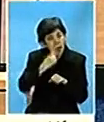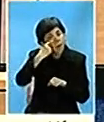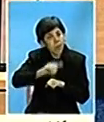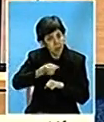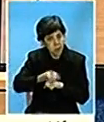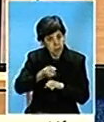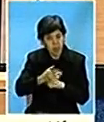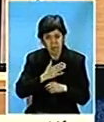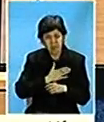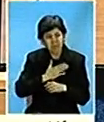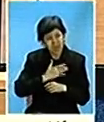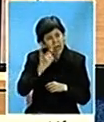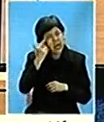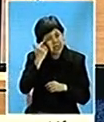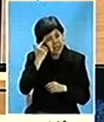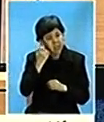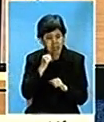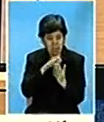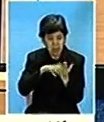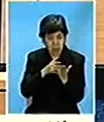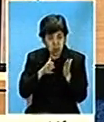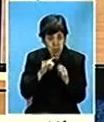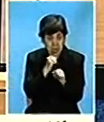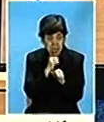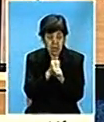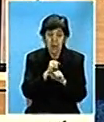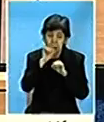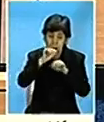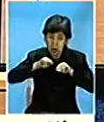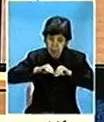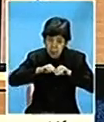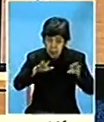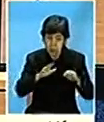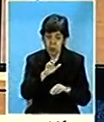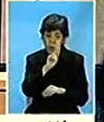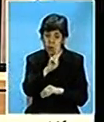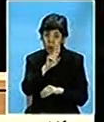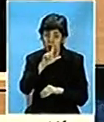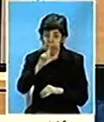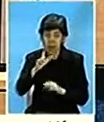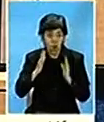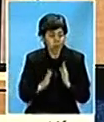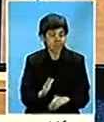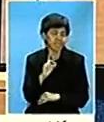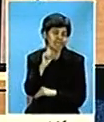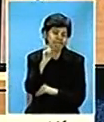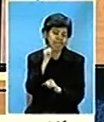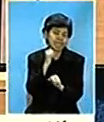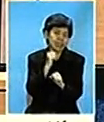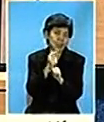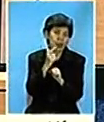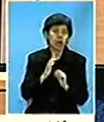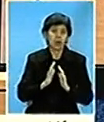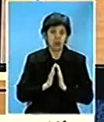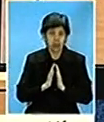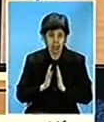นี้ผมคิดว่านโยบายที่รัฐบาลได้ประกาศไว้2ล้านล้านคนเป็นไปไม่ได้เลยครับขอบพระคุณครับท่านประ